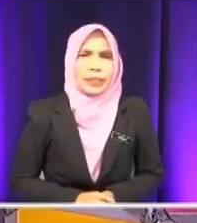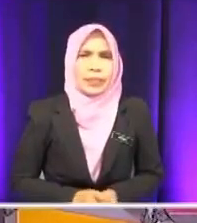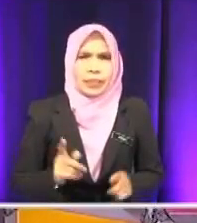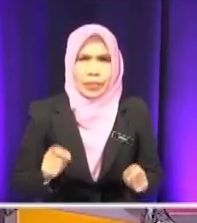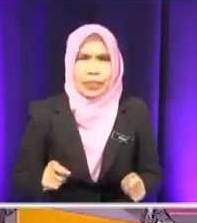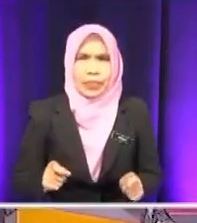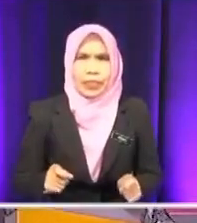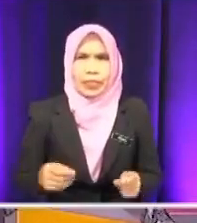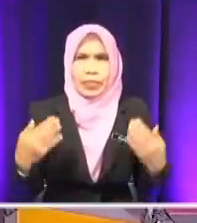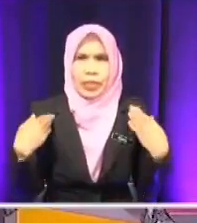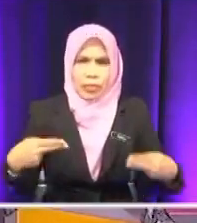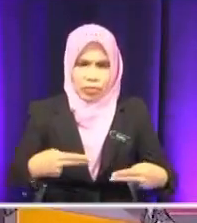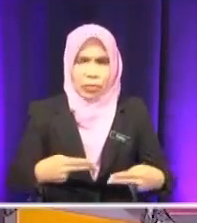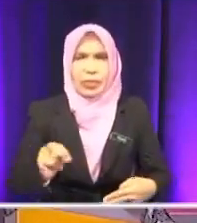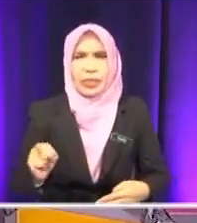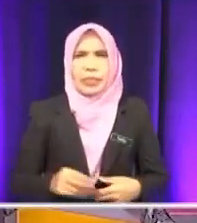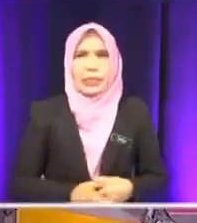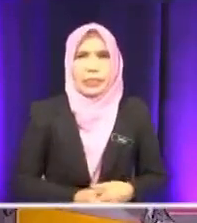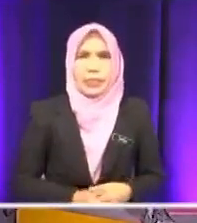jawabnya guys